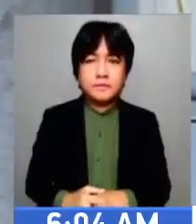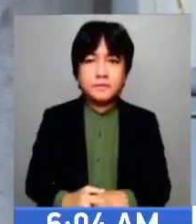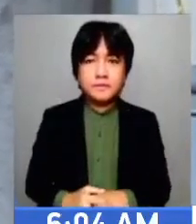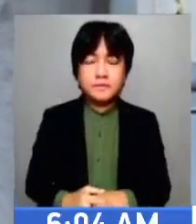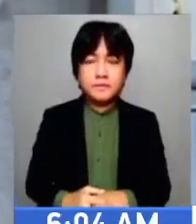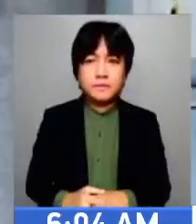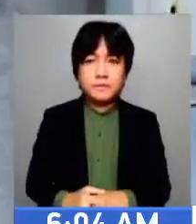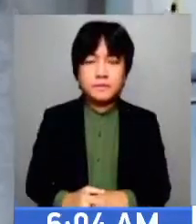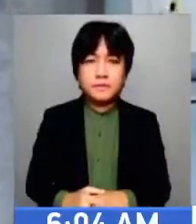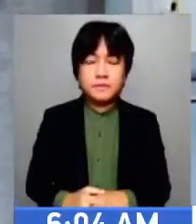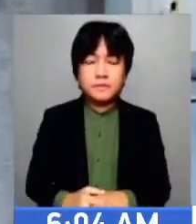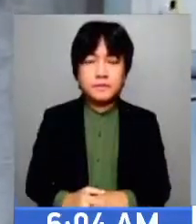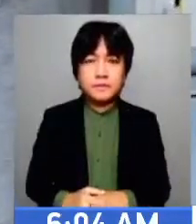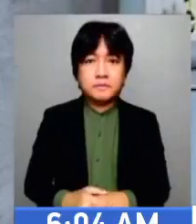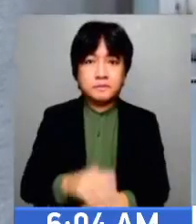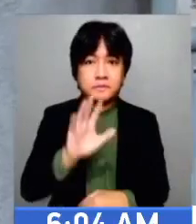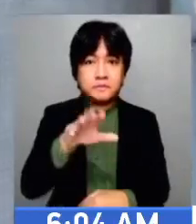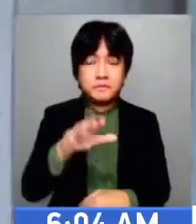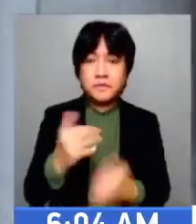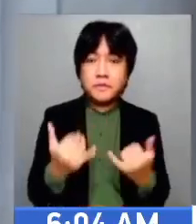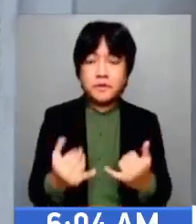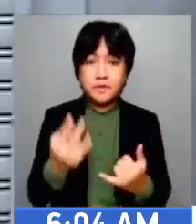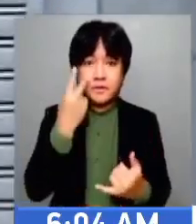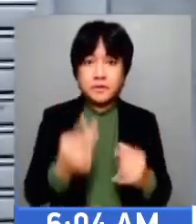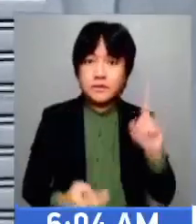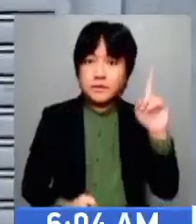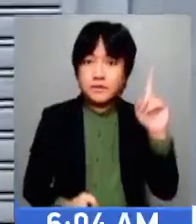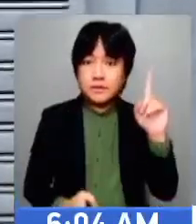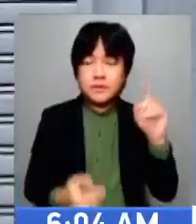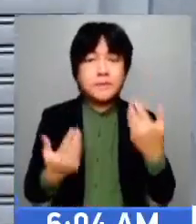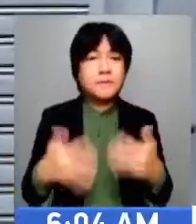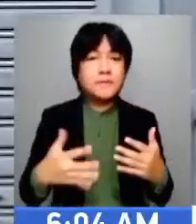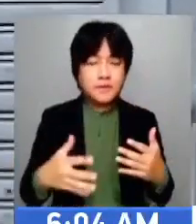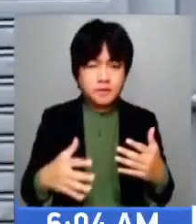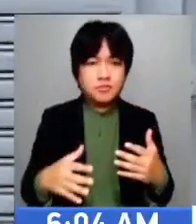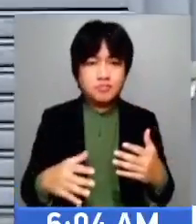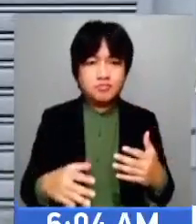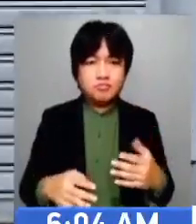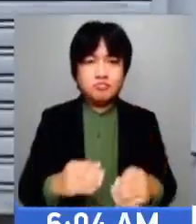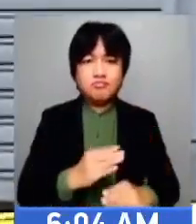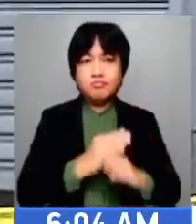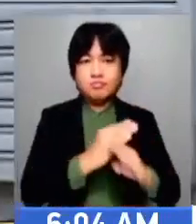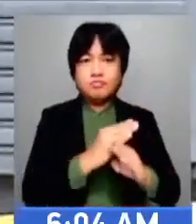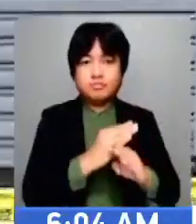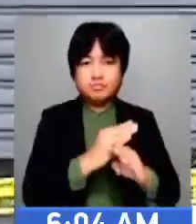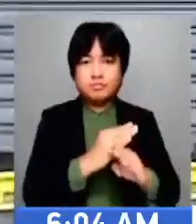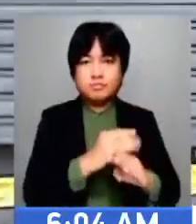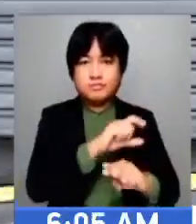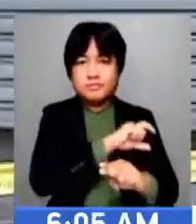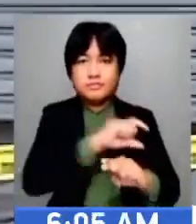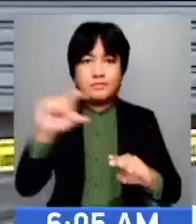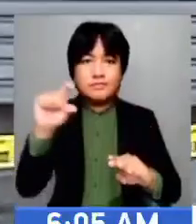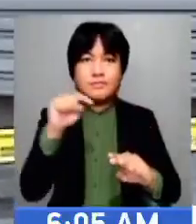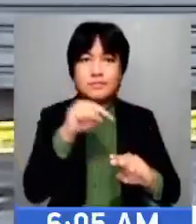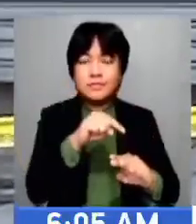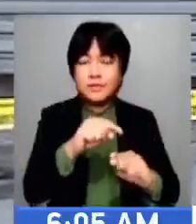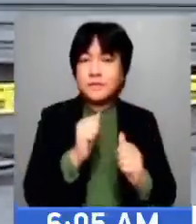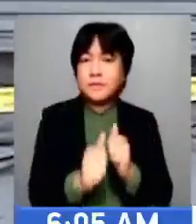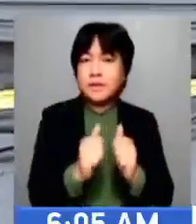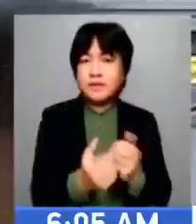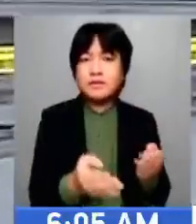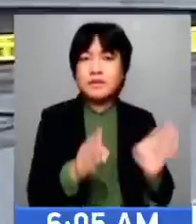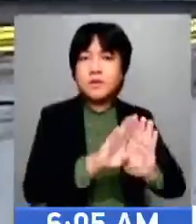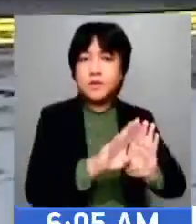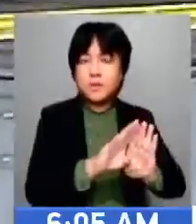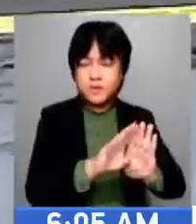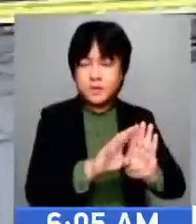Samantala, Susan, tulad na nakikita nyo, nakakordon na itong harapan mismo ng planta ng yelo kung saan nga nangyari yung ammonia leak kanina. At hindi pinapayagan